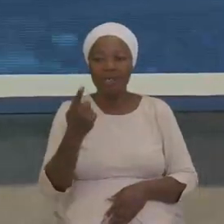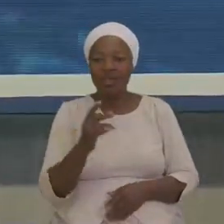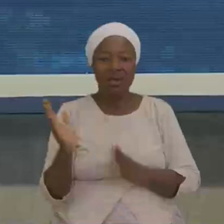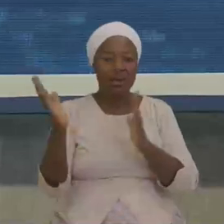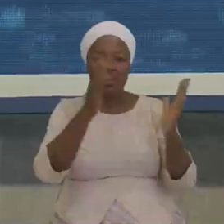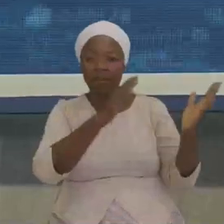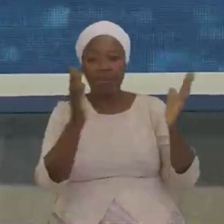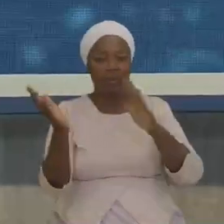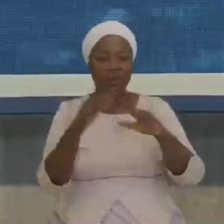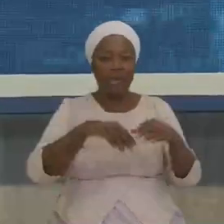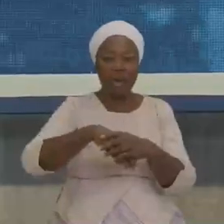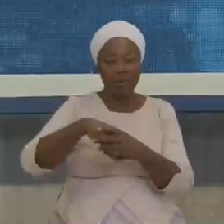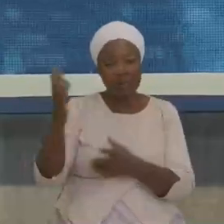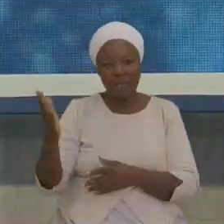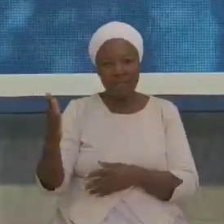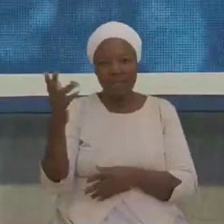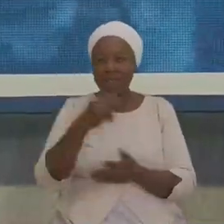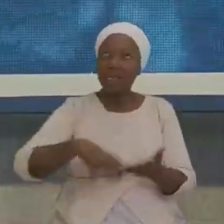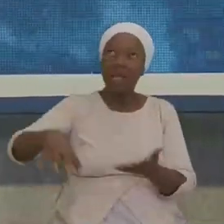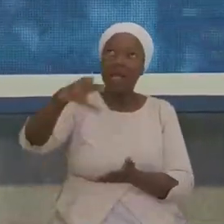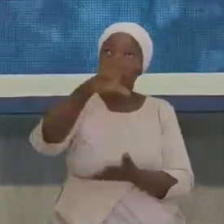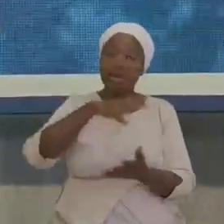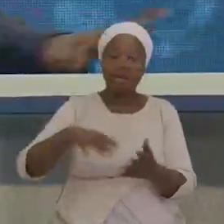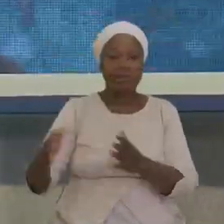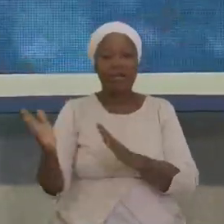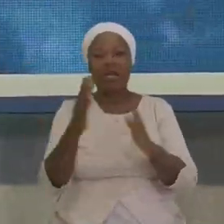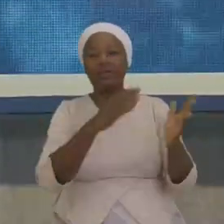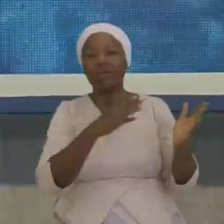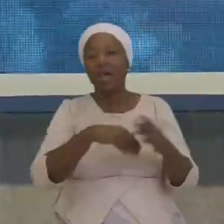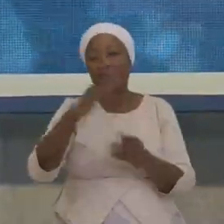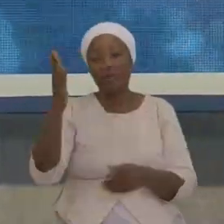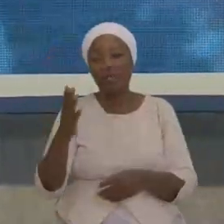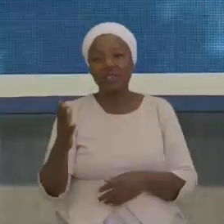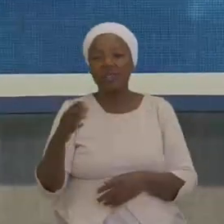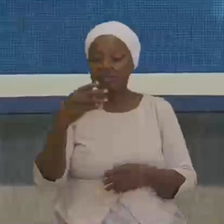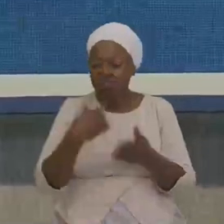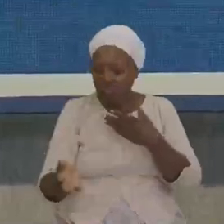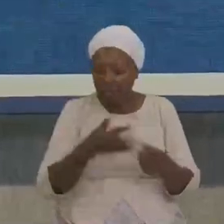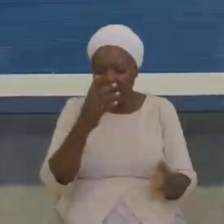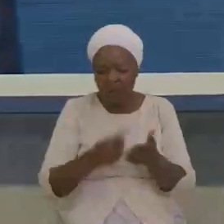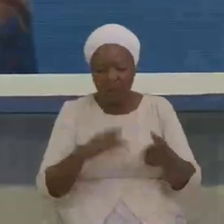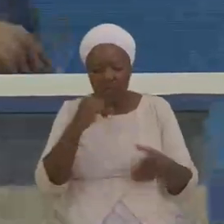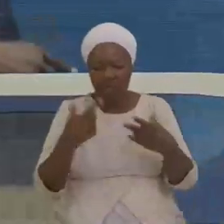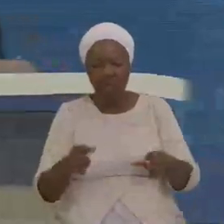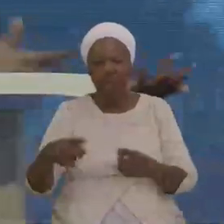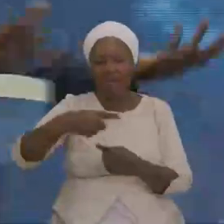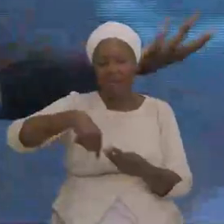Les vents au dehors, les nuages au dehors, quel que soit ce qui se passe